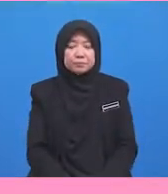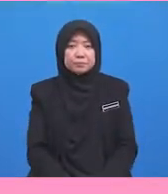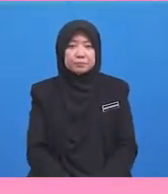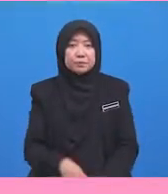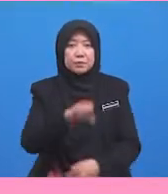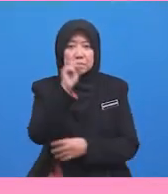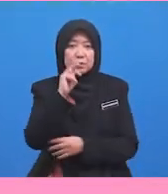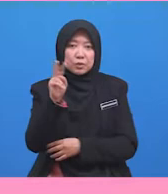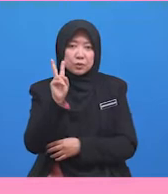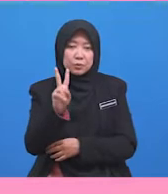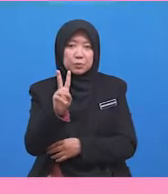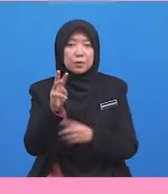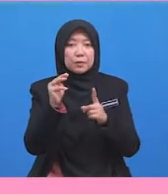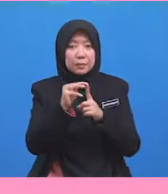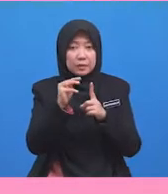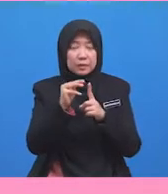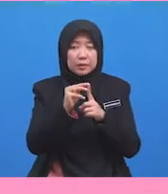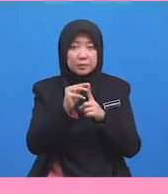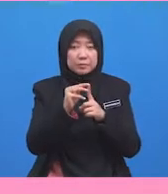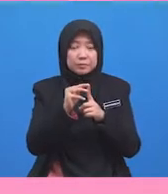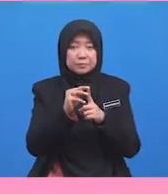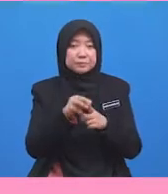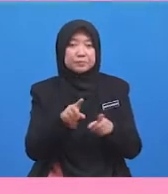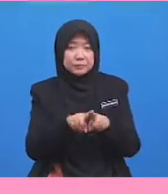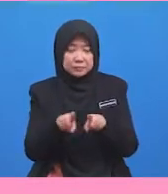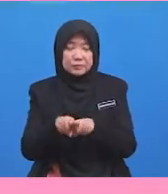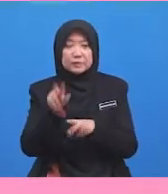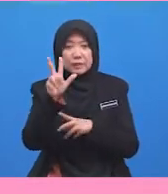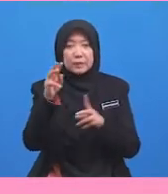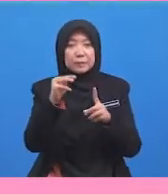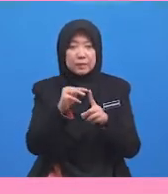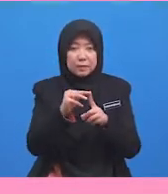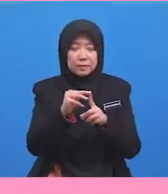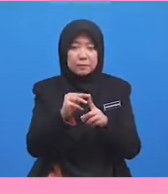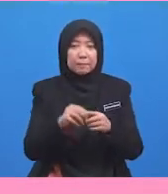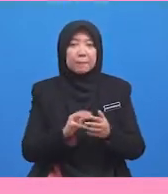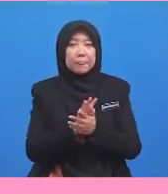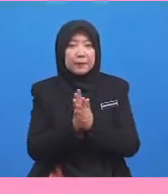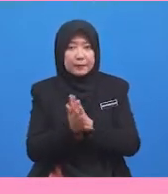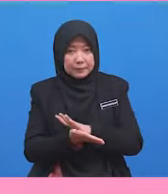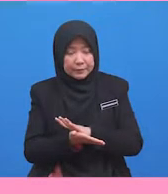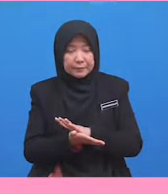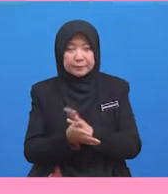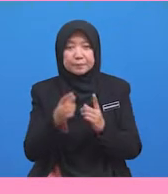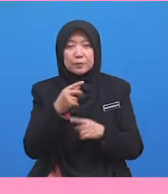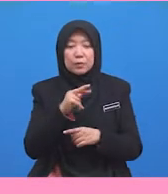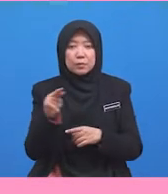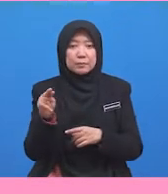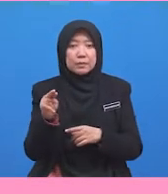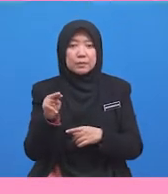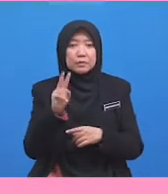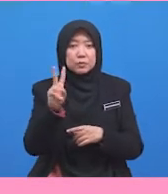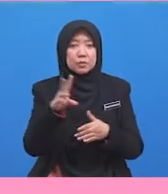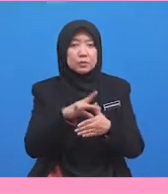n20 markahi diperuntukkan juga adalah tiga marka justru jawaban diperlukan